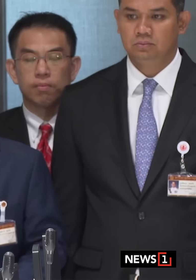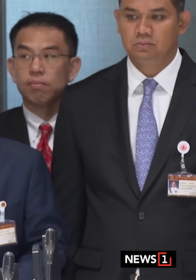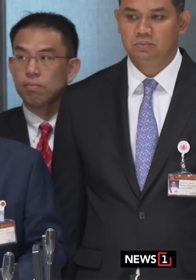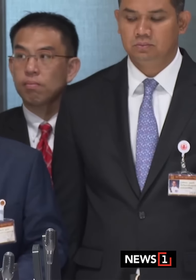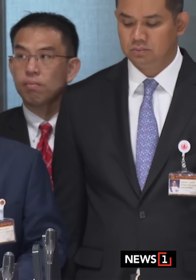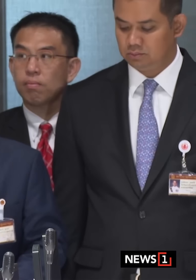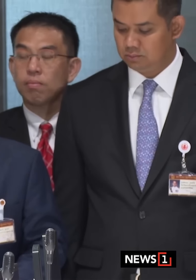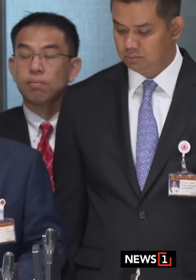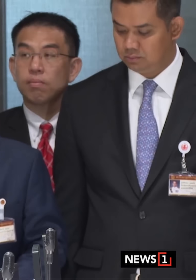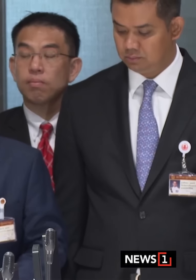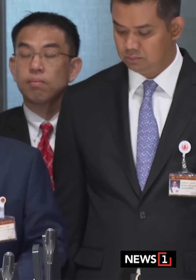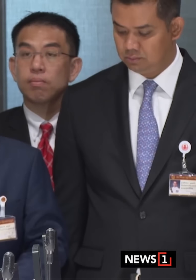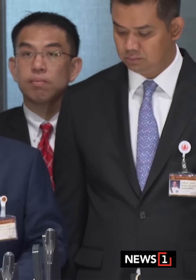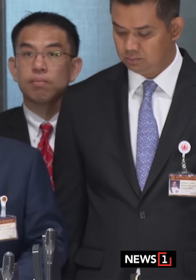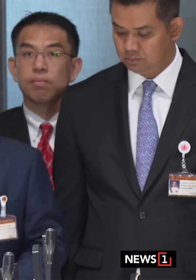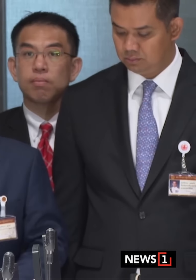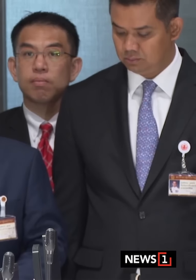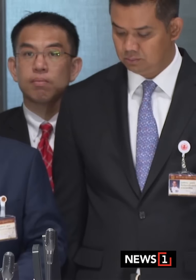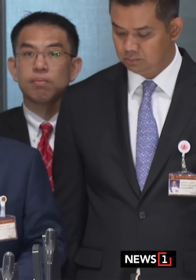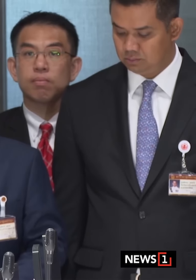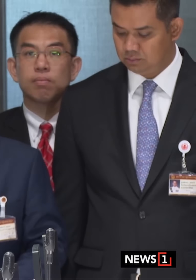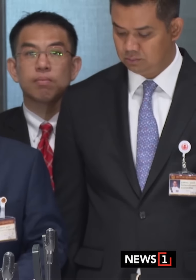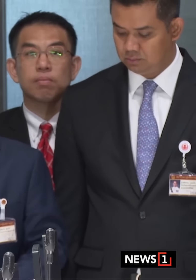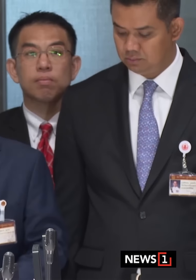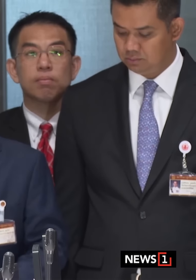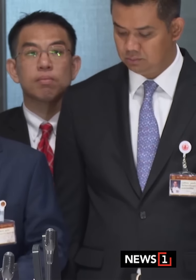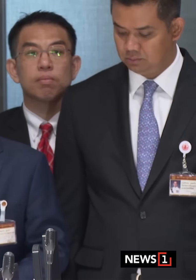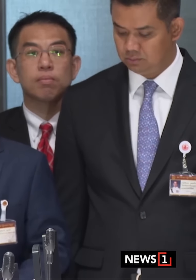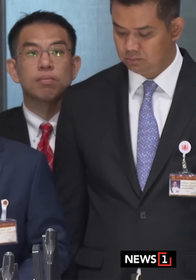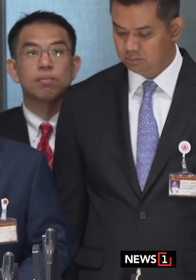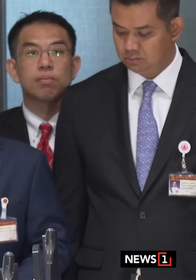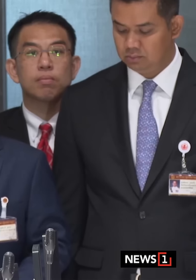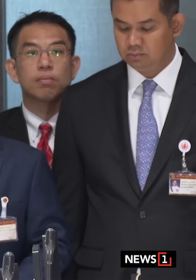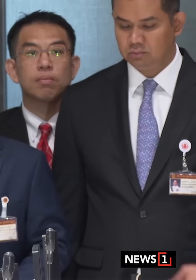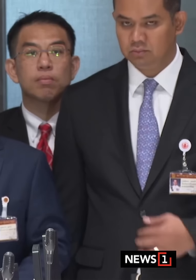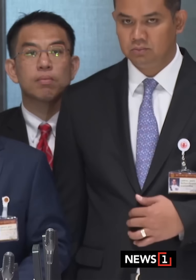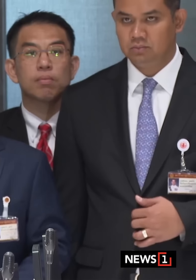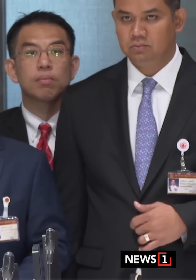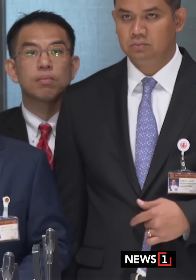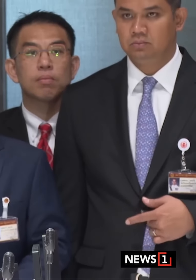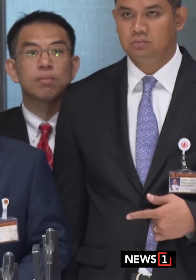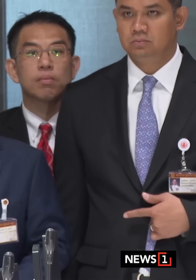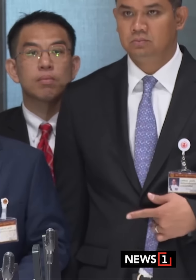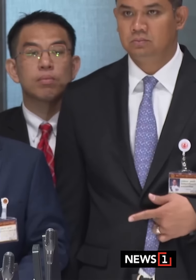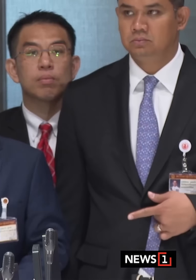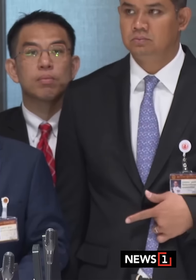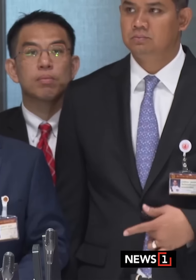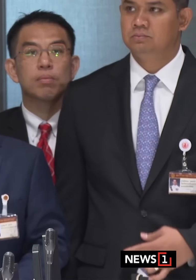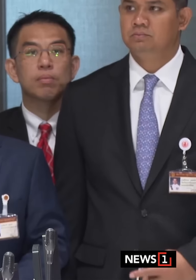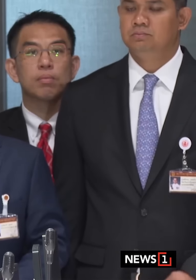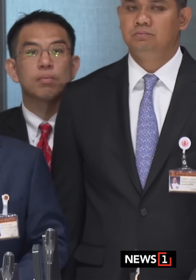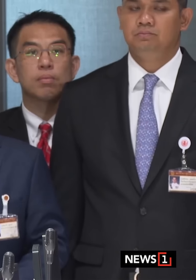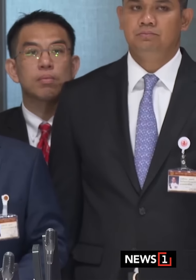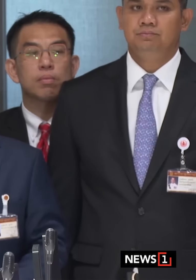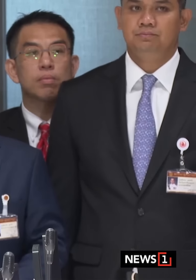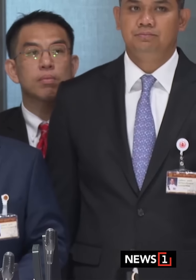แล้วแต่ก็พบว่ามิได้มีการปฏิบัติตามคำมั่นสัญญาที่ให้ไว้กับประชาชน